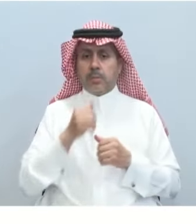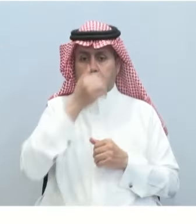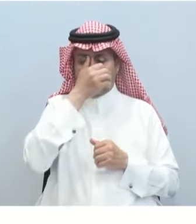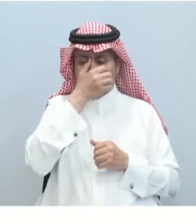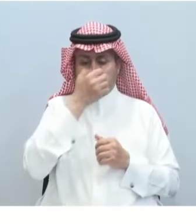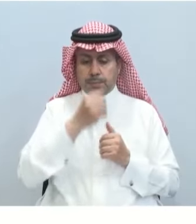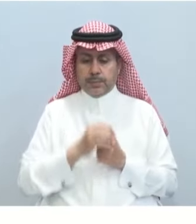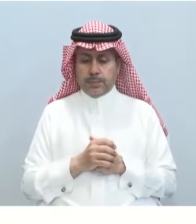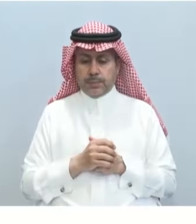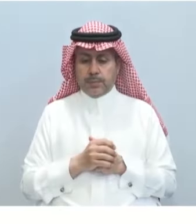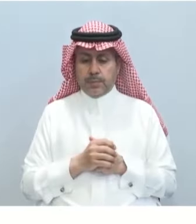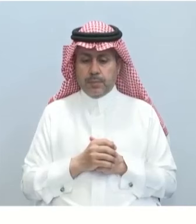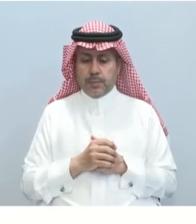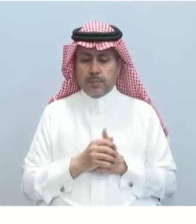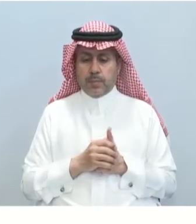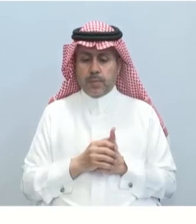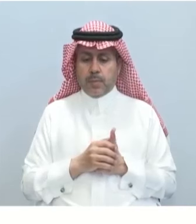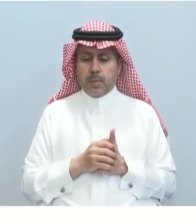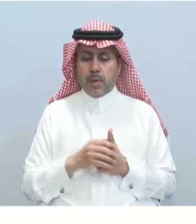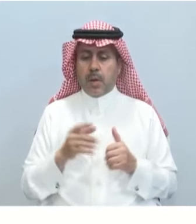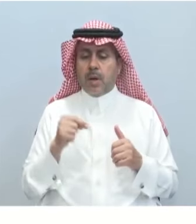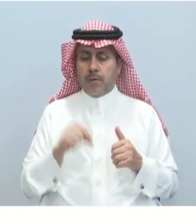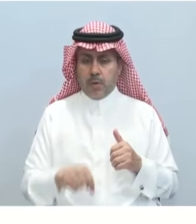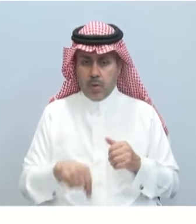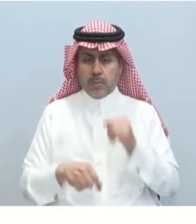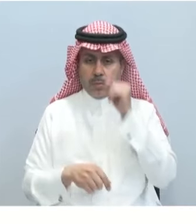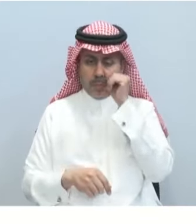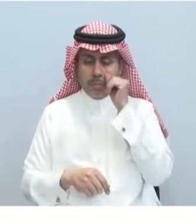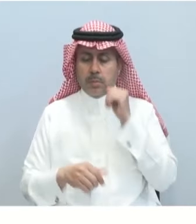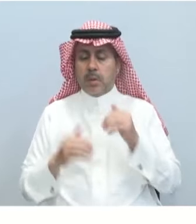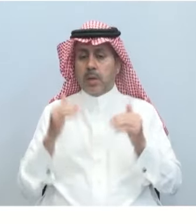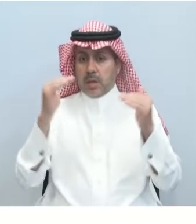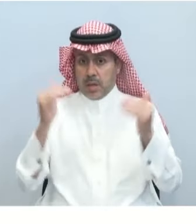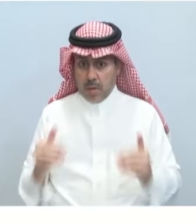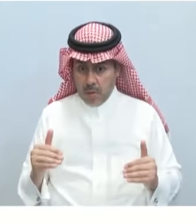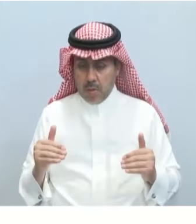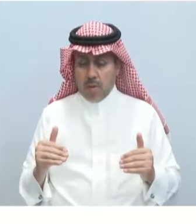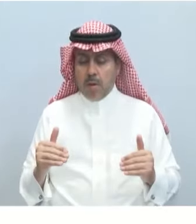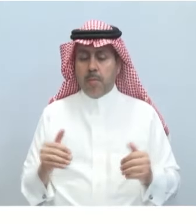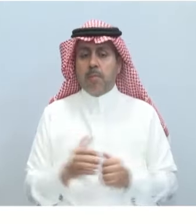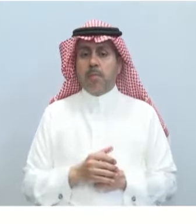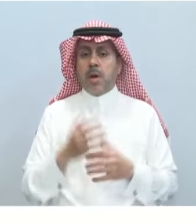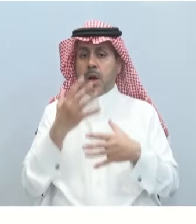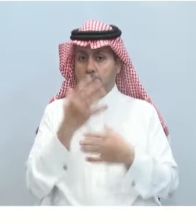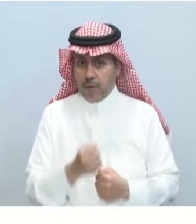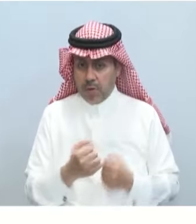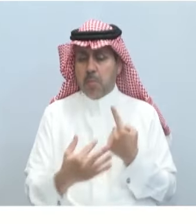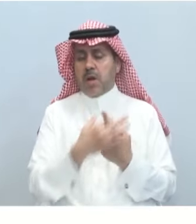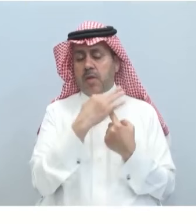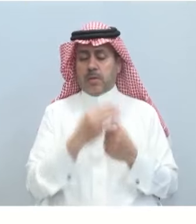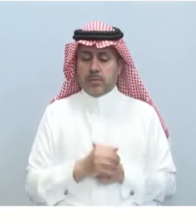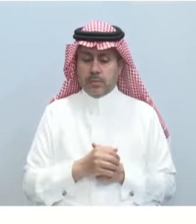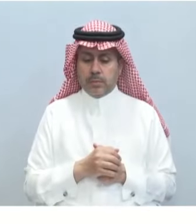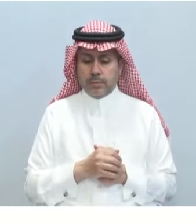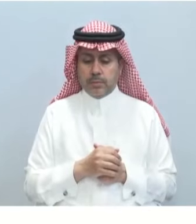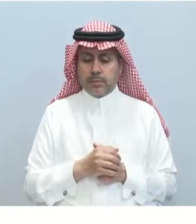داخل المجتمع وهي على النحو التالي سندرس في هذه الوحده نظام الحمايه من الايذاء ونظام حمايه الطفل ونظام